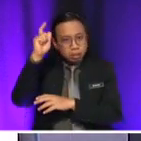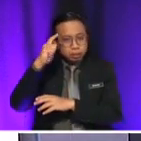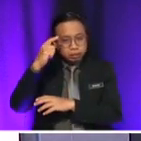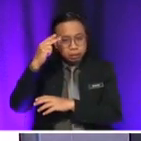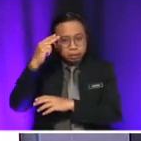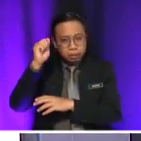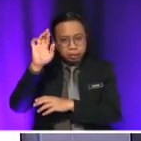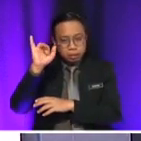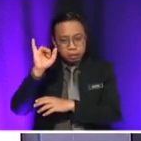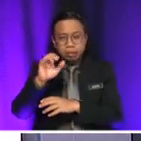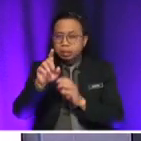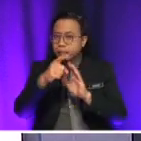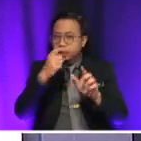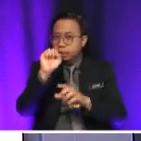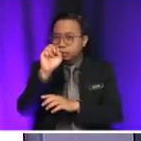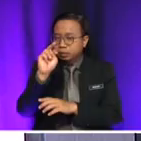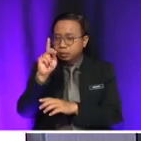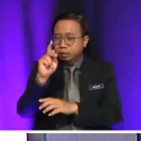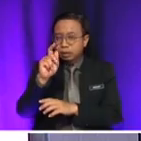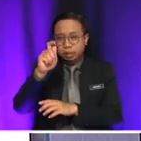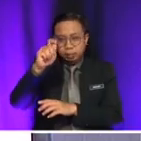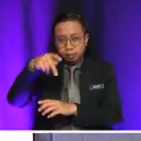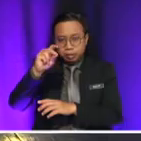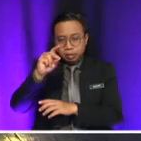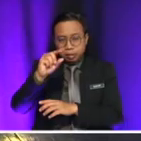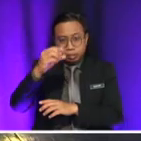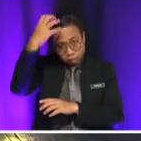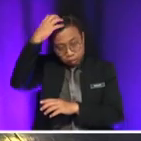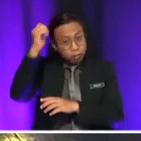Teluk Panglima Karang selang Assalamualaikum